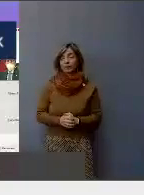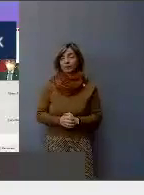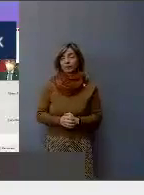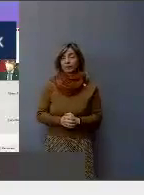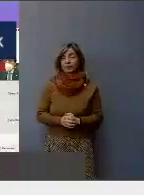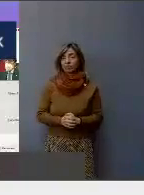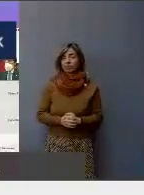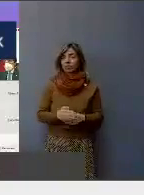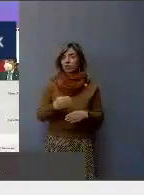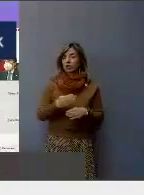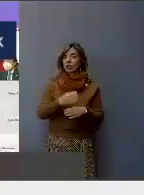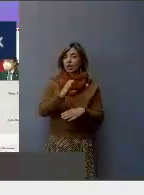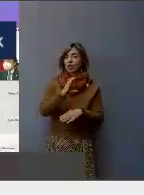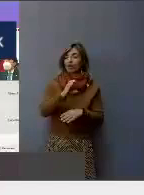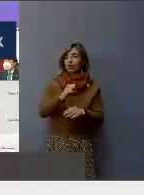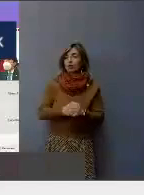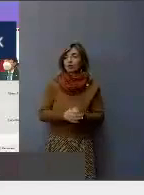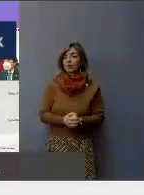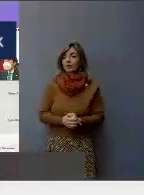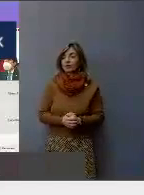consigliera coro